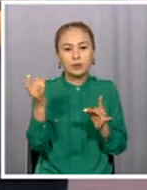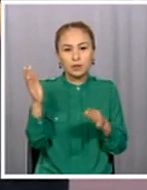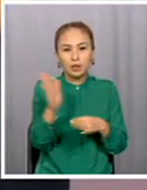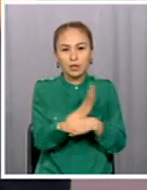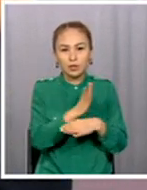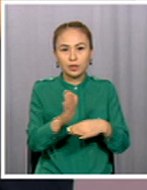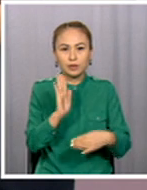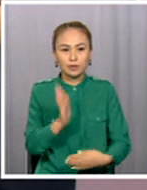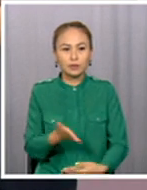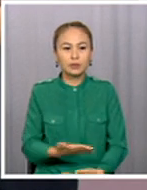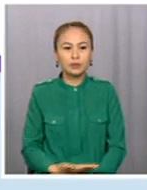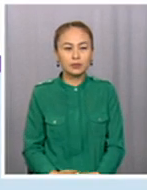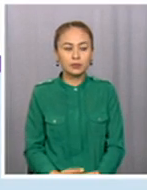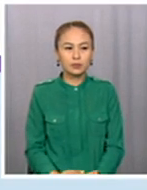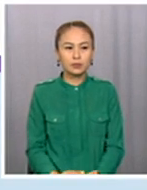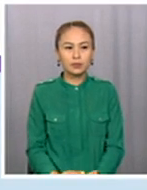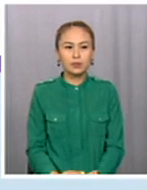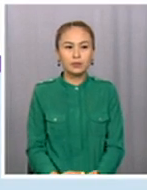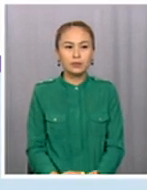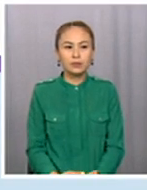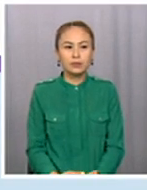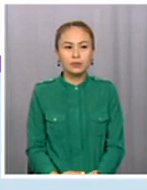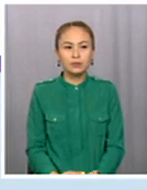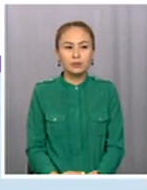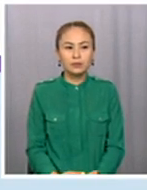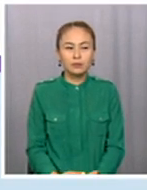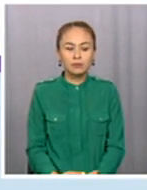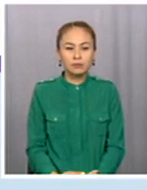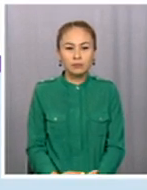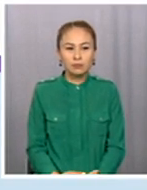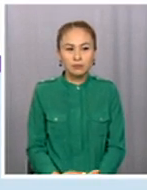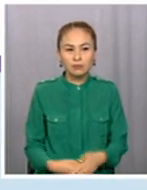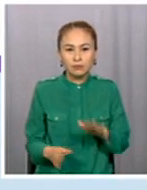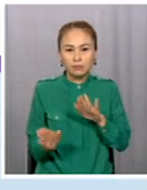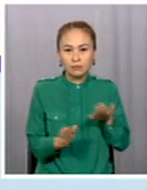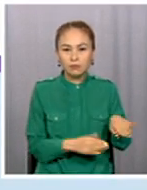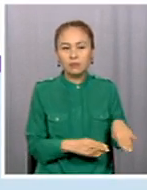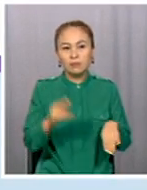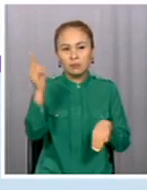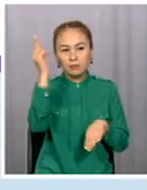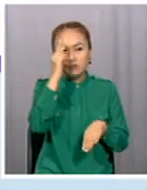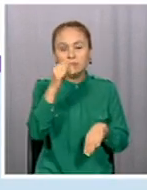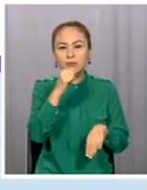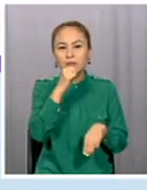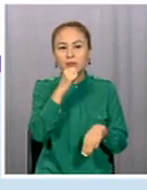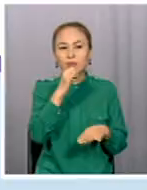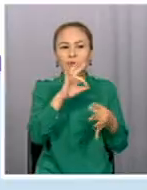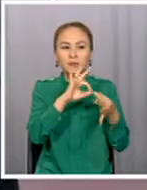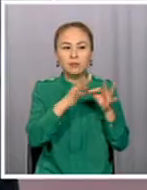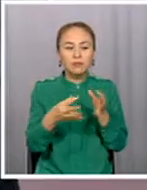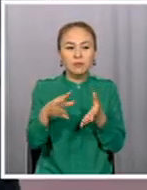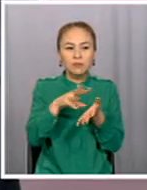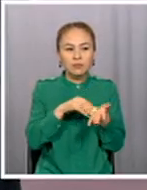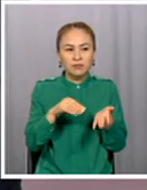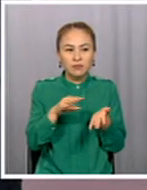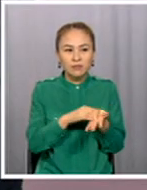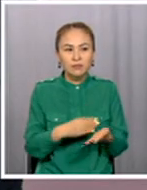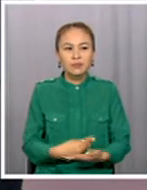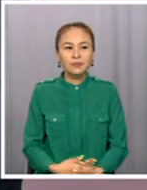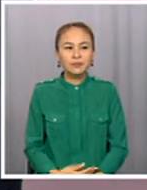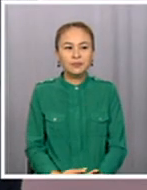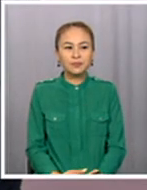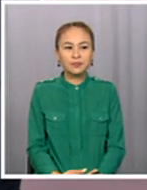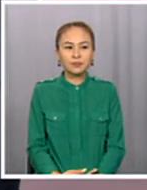шығаратынын ажыратасыңдар. Балалар, өткен сабақты қысқаша шолып өтейік.